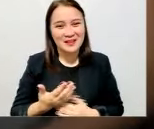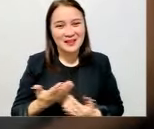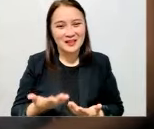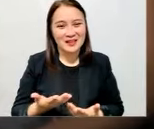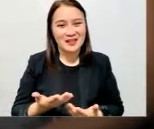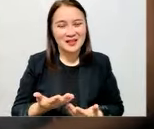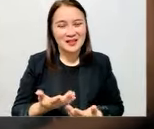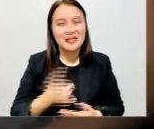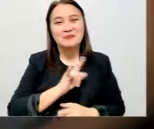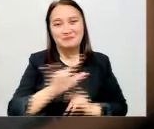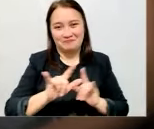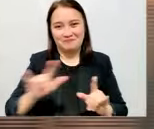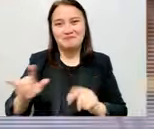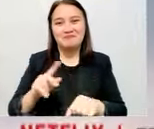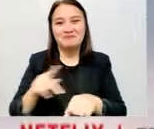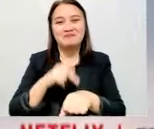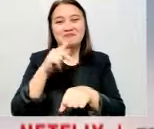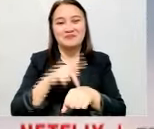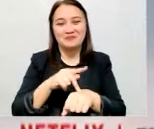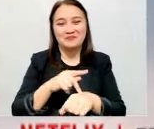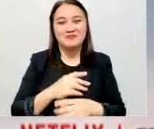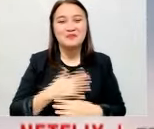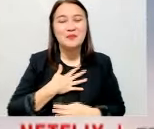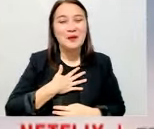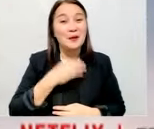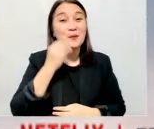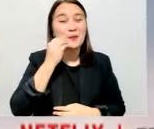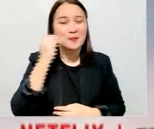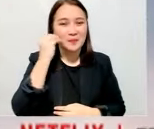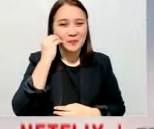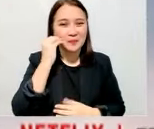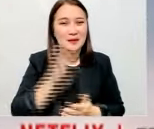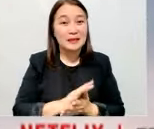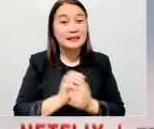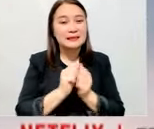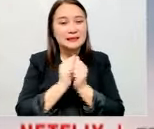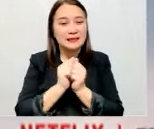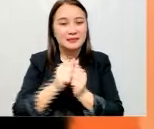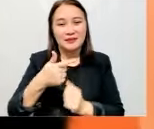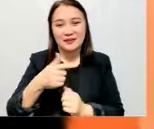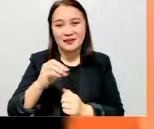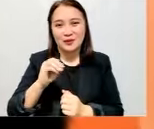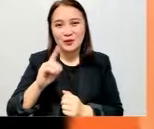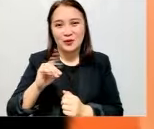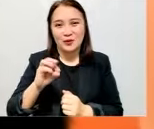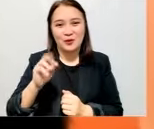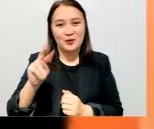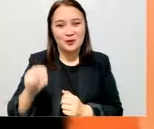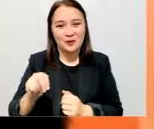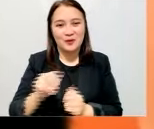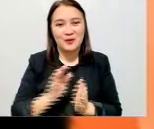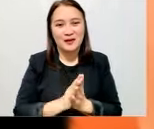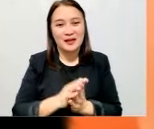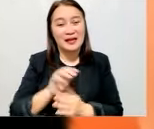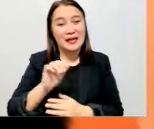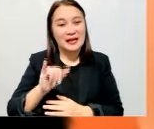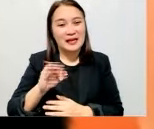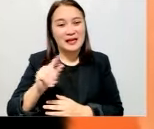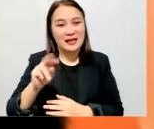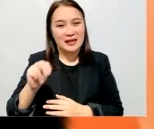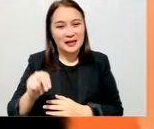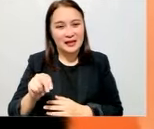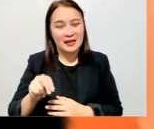the Philippines too. It's my home. Kasama ni Gordon, nakachikahan din natin ang main cast na sina Ian Ausley, na